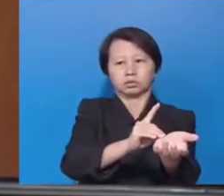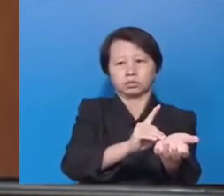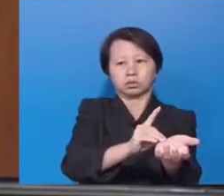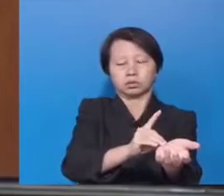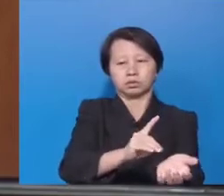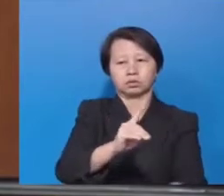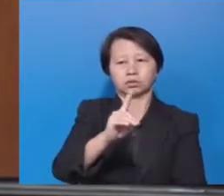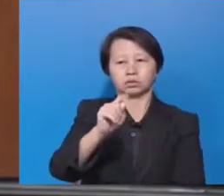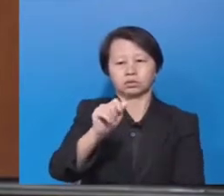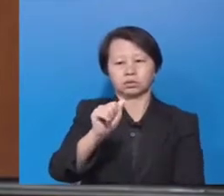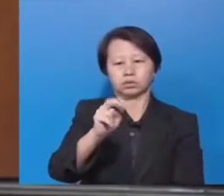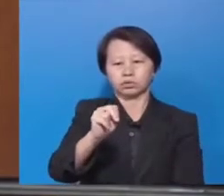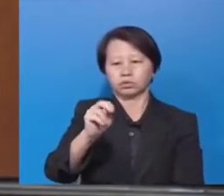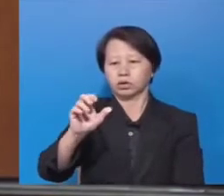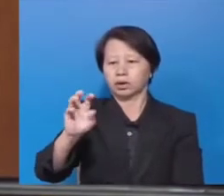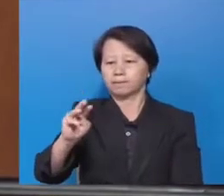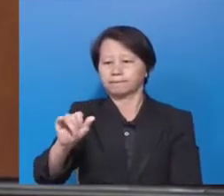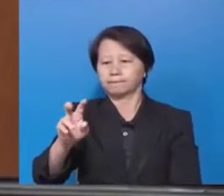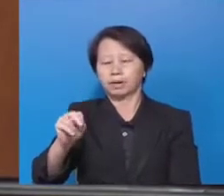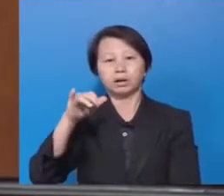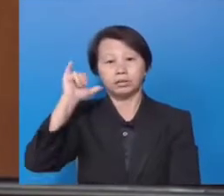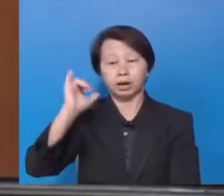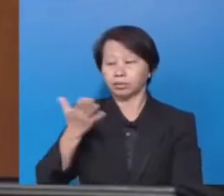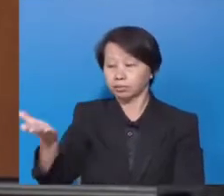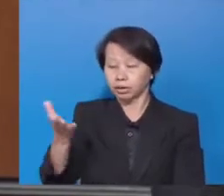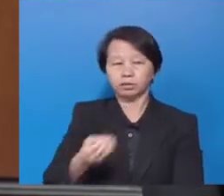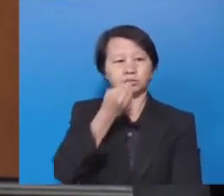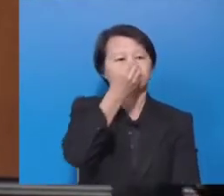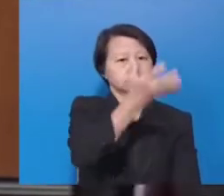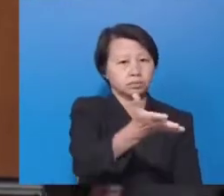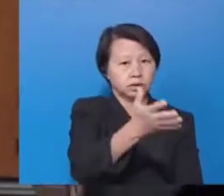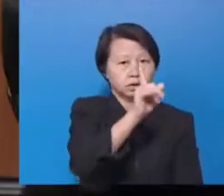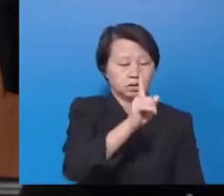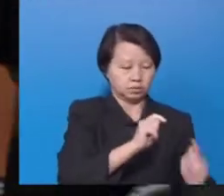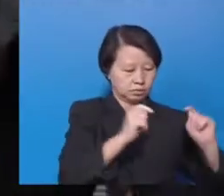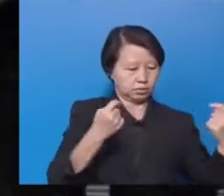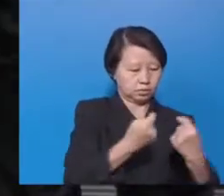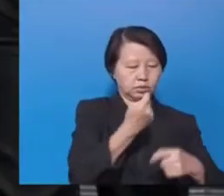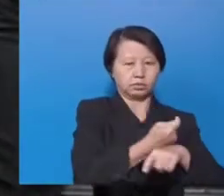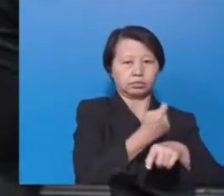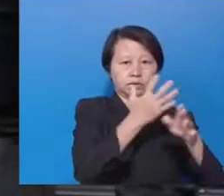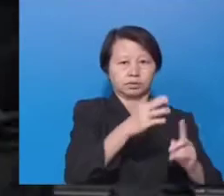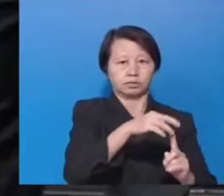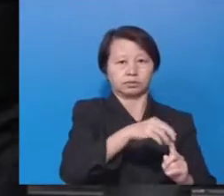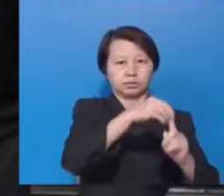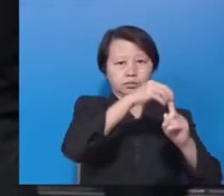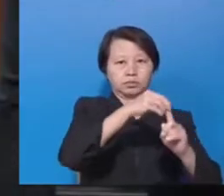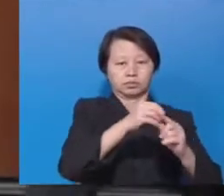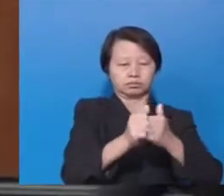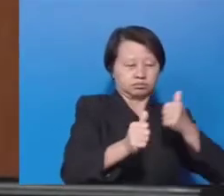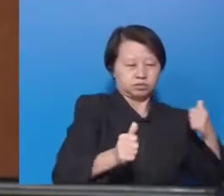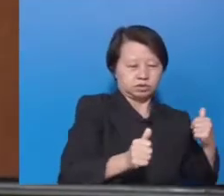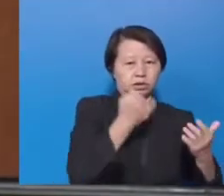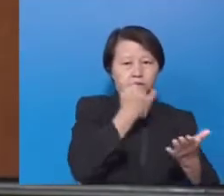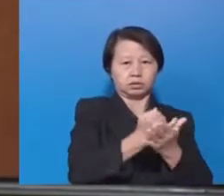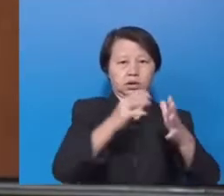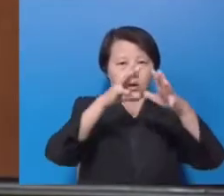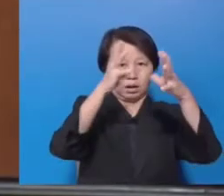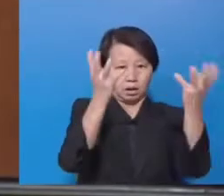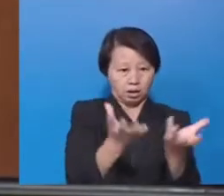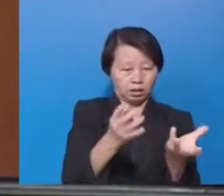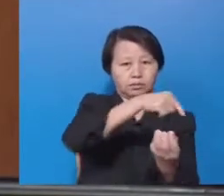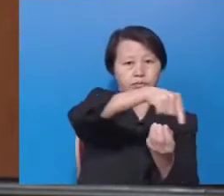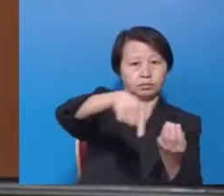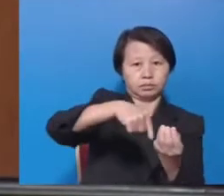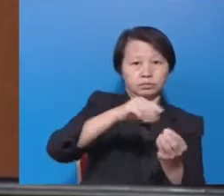Datuk situasi freestyle Man sebagaimana semalam di beliau telah mengumpulkan satu pasukan petugas khas Jack cegah jenazah yang alam sekitar